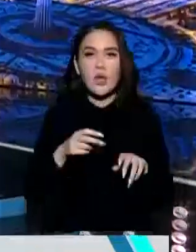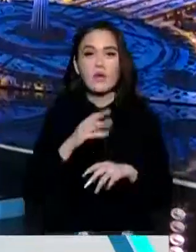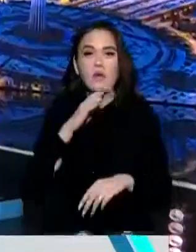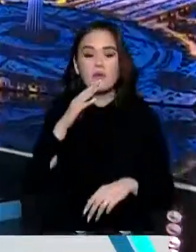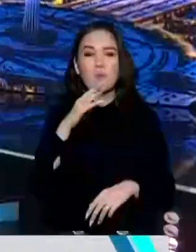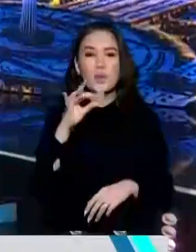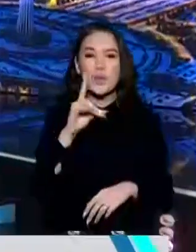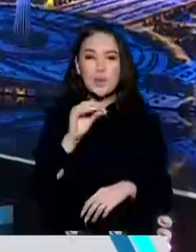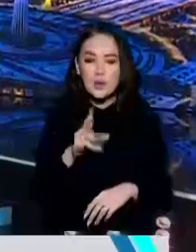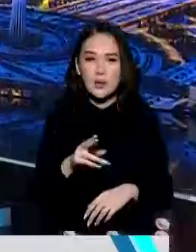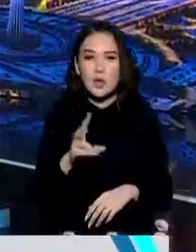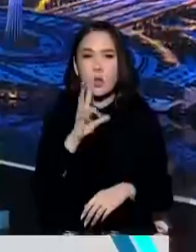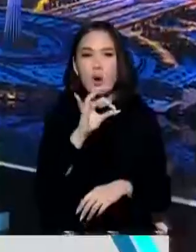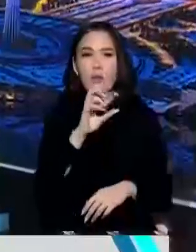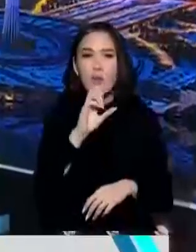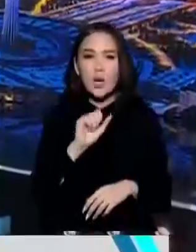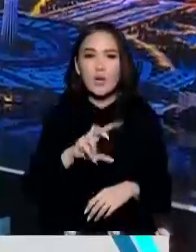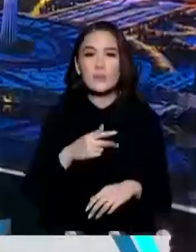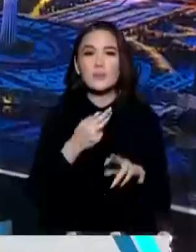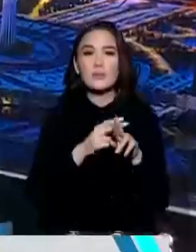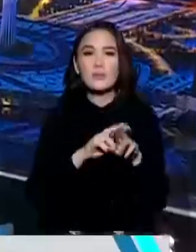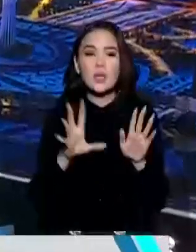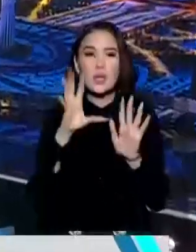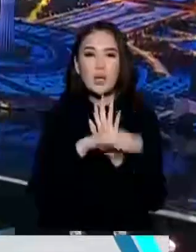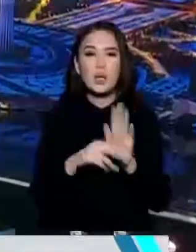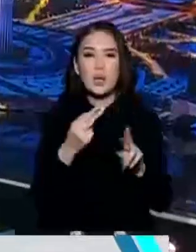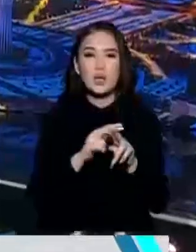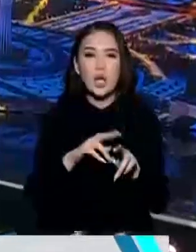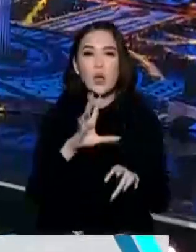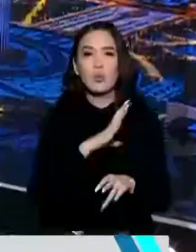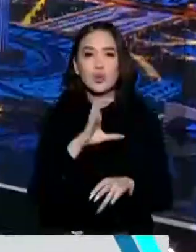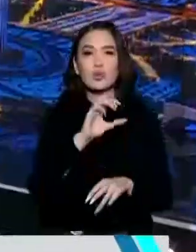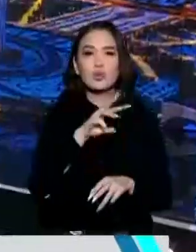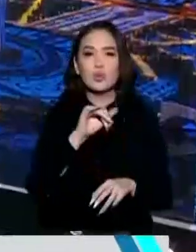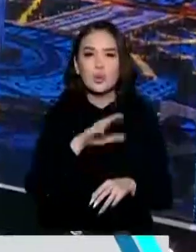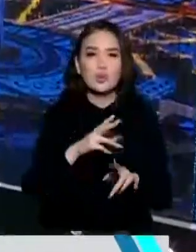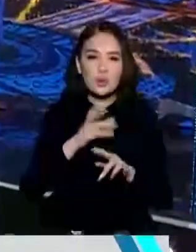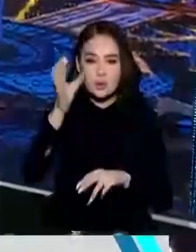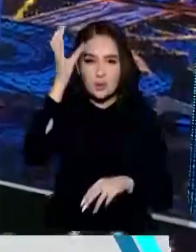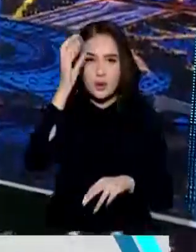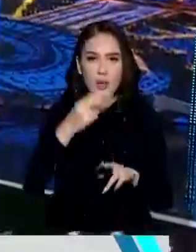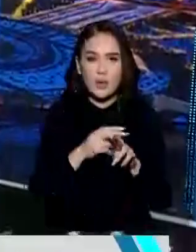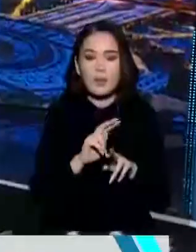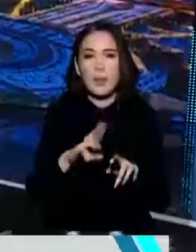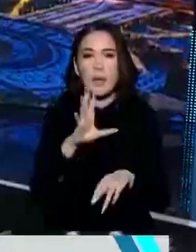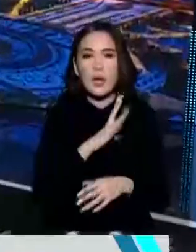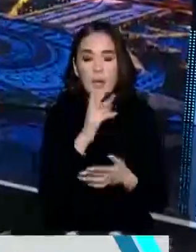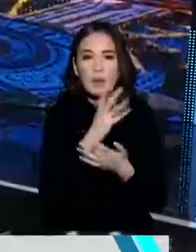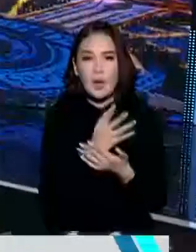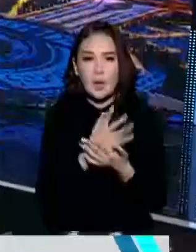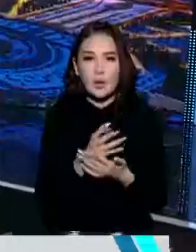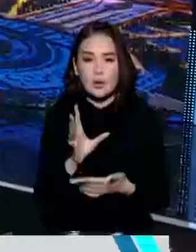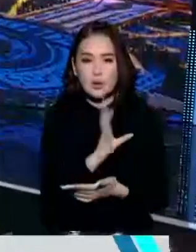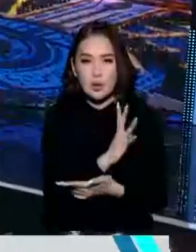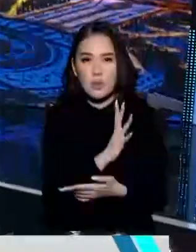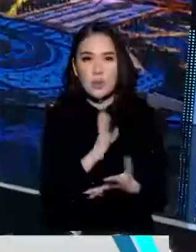физиктер, Нобель сыйлығының лауреаттары да кірді. Джордж Смут деген атақты физик 2006 жылы физика Нобель